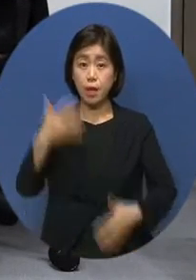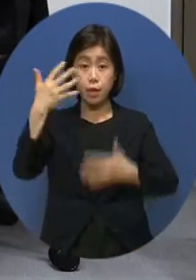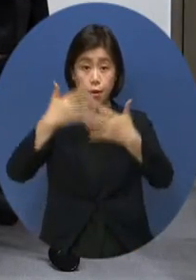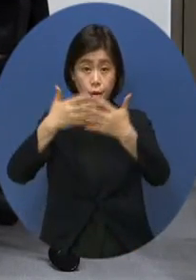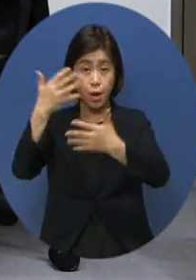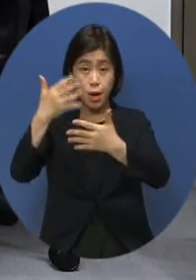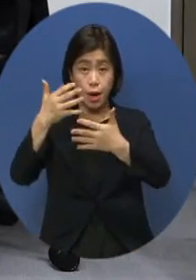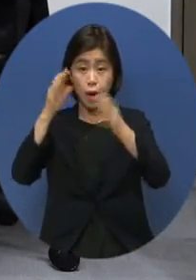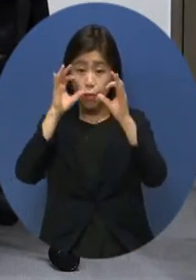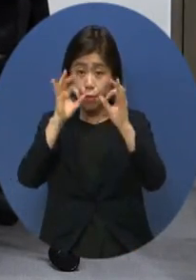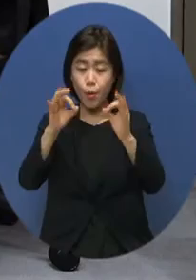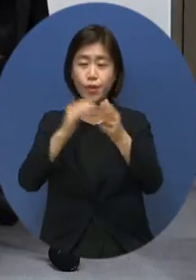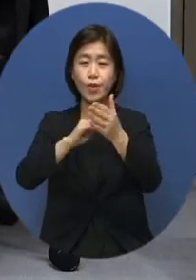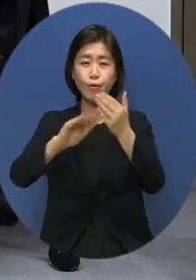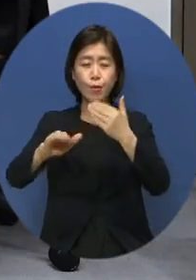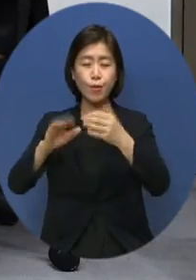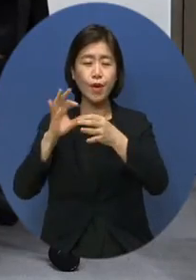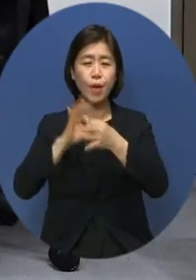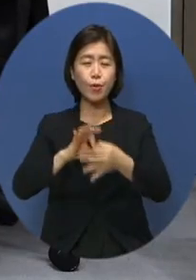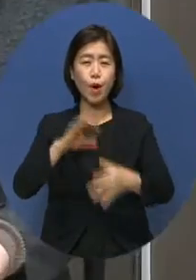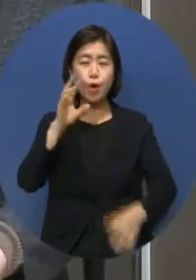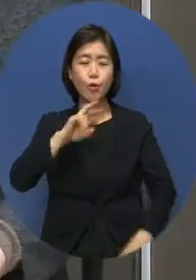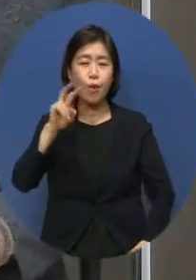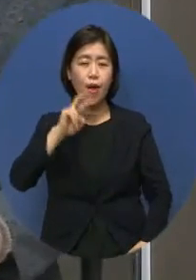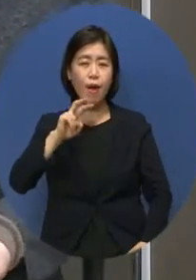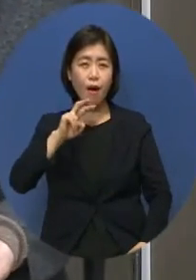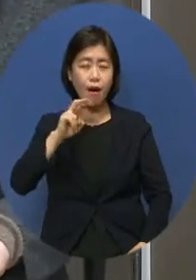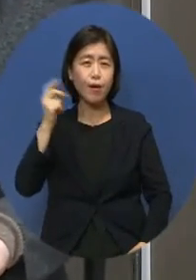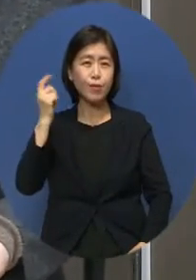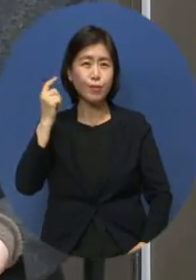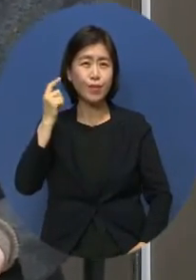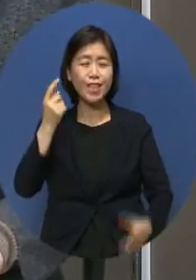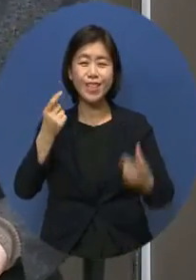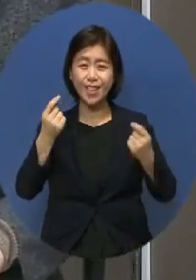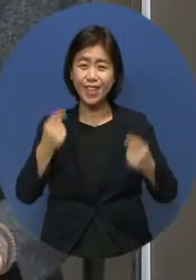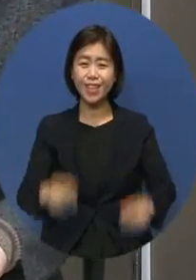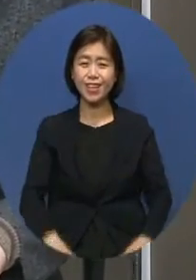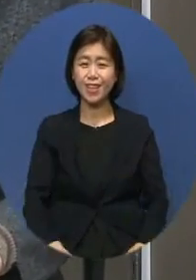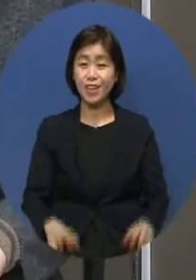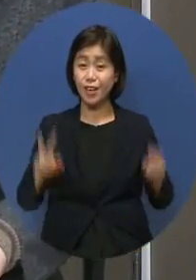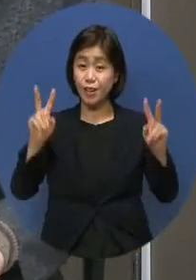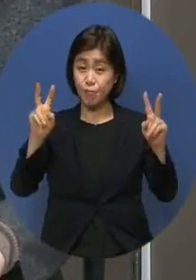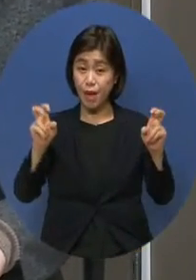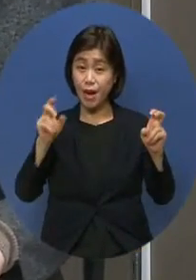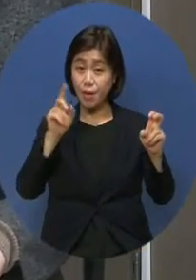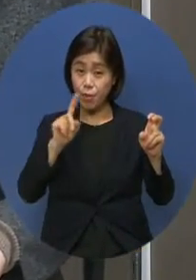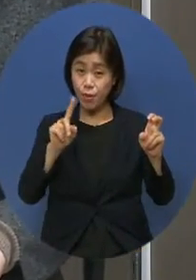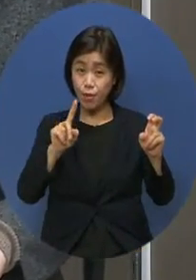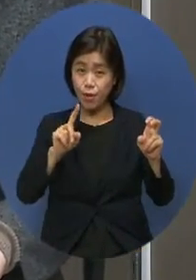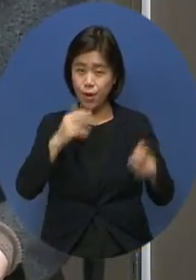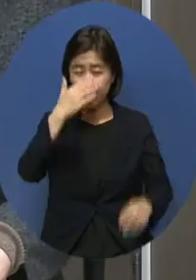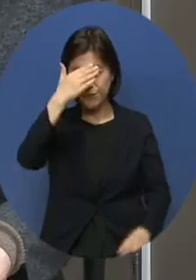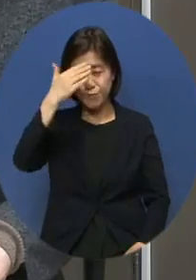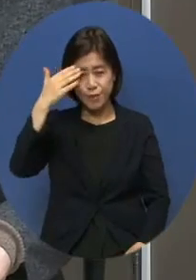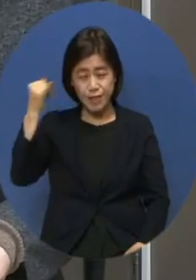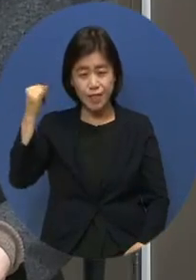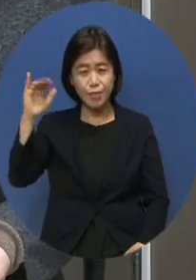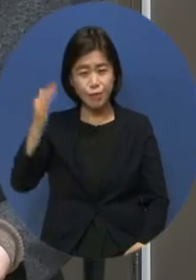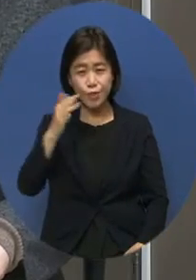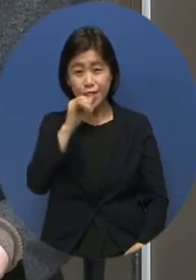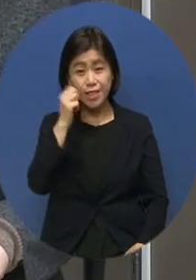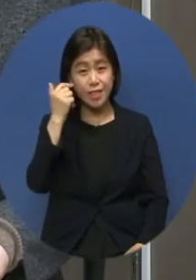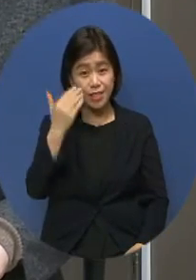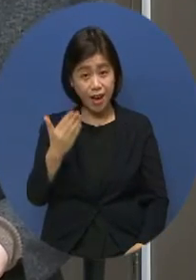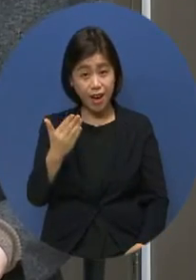거릴 정도로 좀 중독성이 있더라고요. 네, 특히 그 무사히 할머니가 될 수 네. 있으니까 그 노래는 제가 너무너무 좋았어가지고